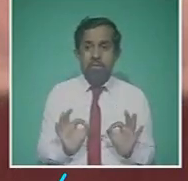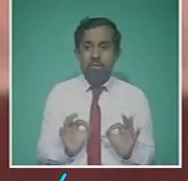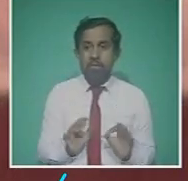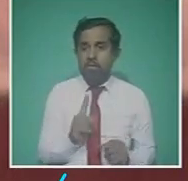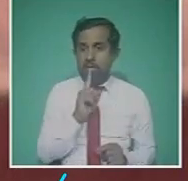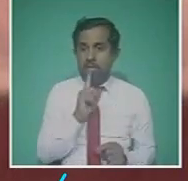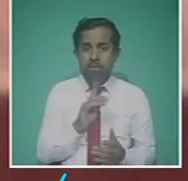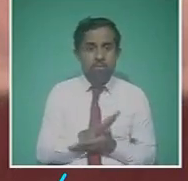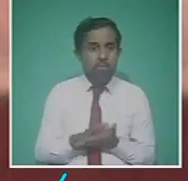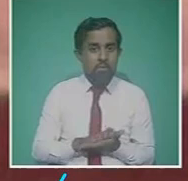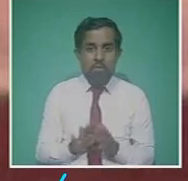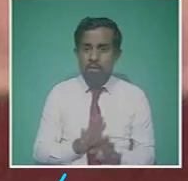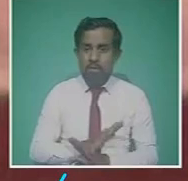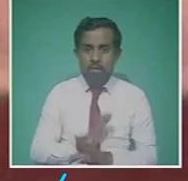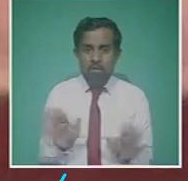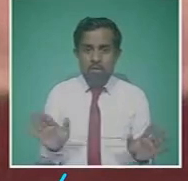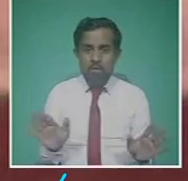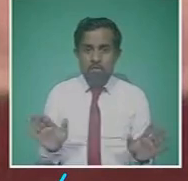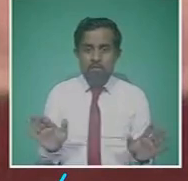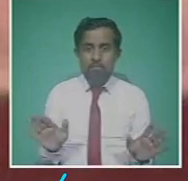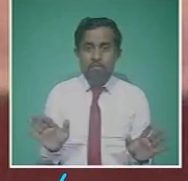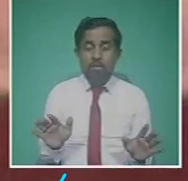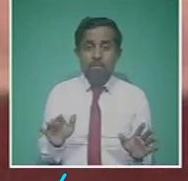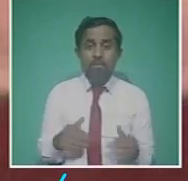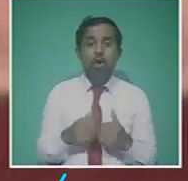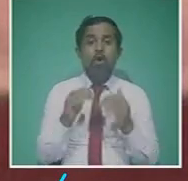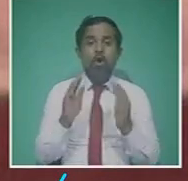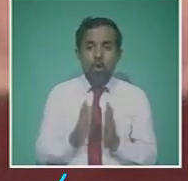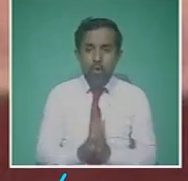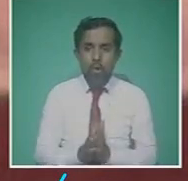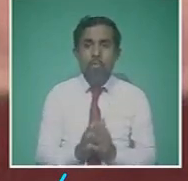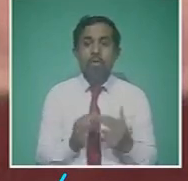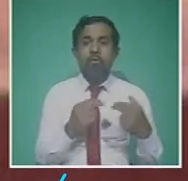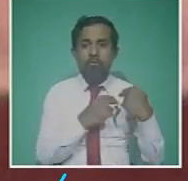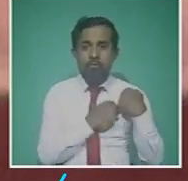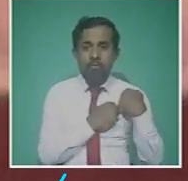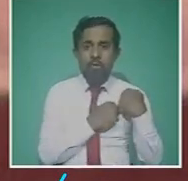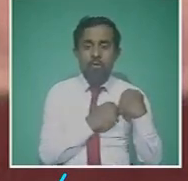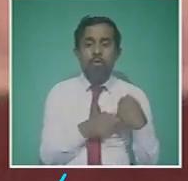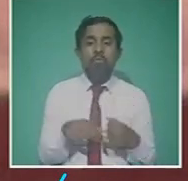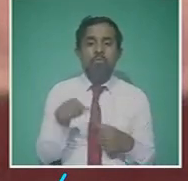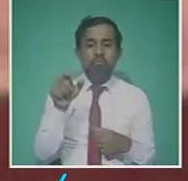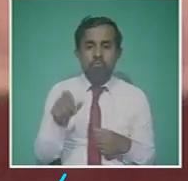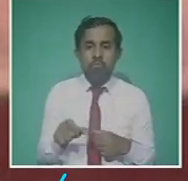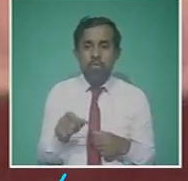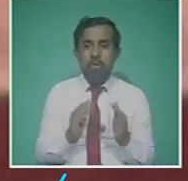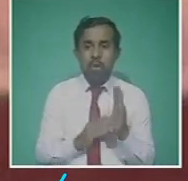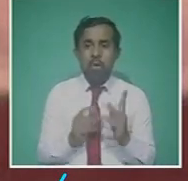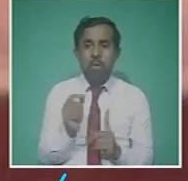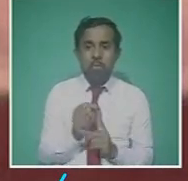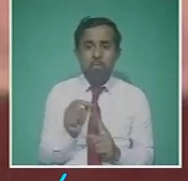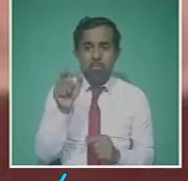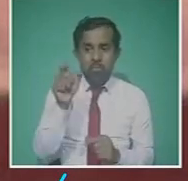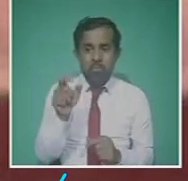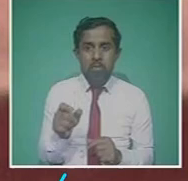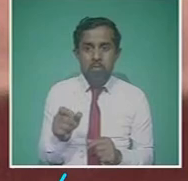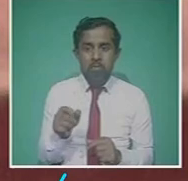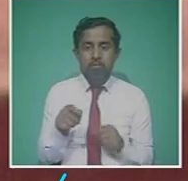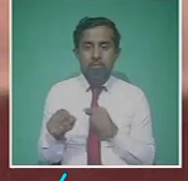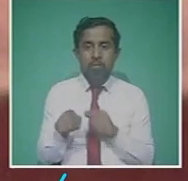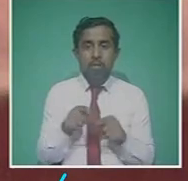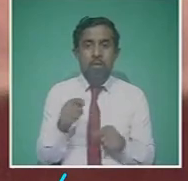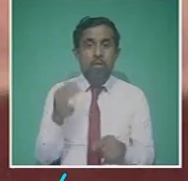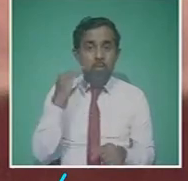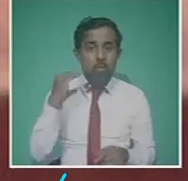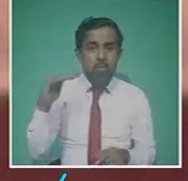අපි කියන්න සූදානම් නැහැ හැබැයි මේ සියලු දේවල් වලට වගකිව යුත්තෝ මහජන නියෝජිතයෝ විදිහට